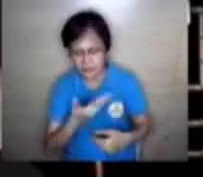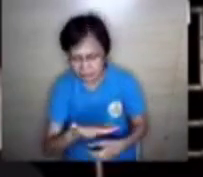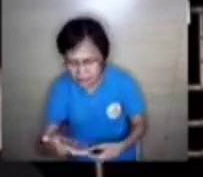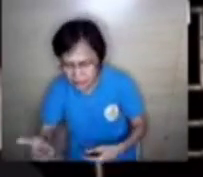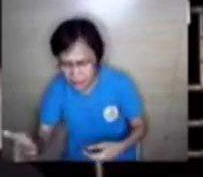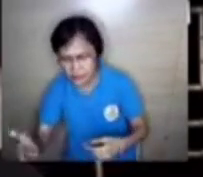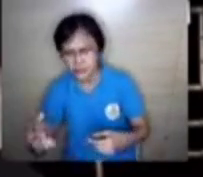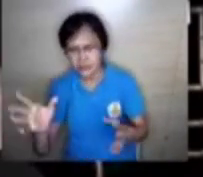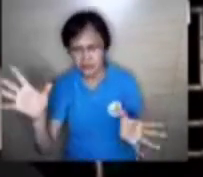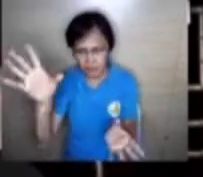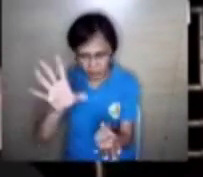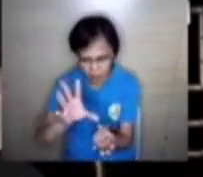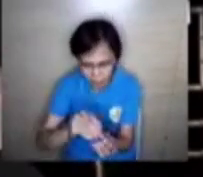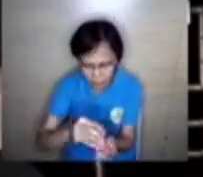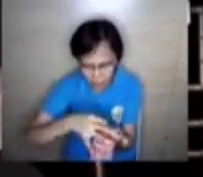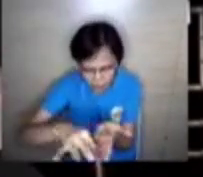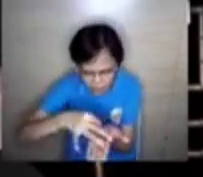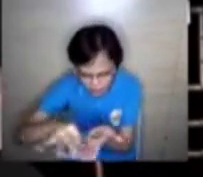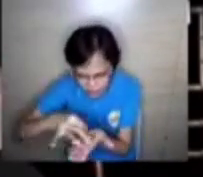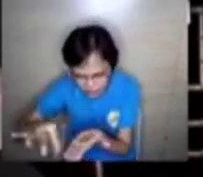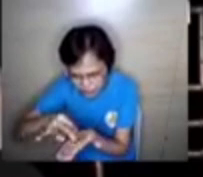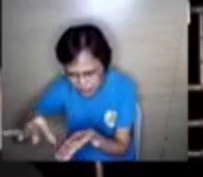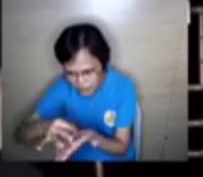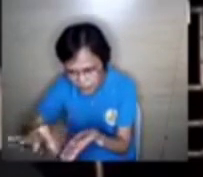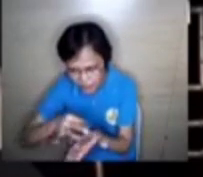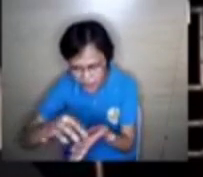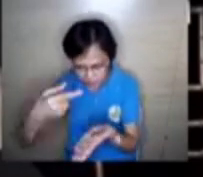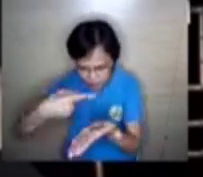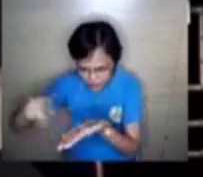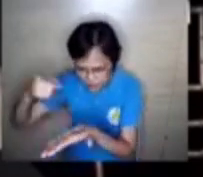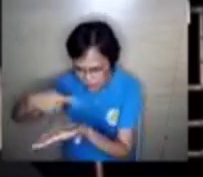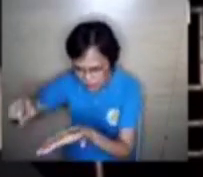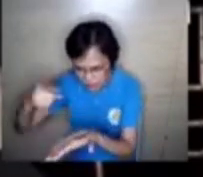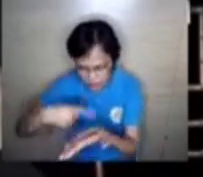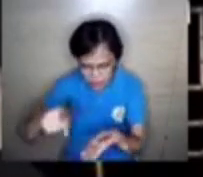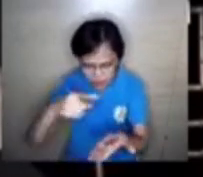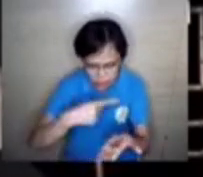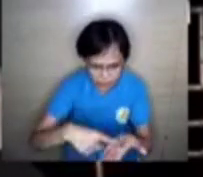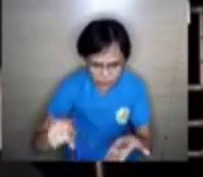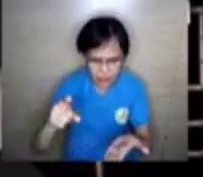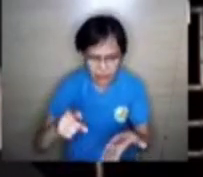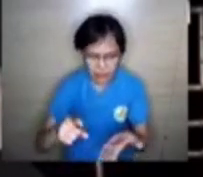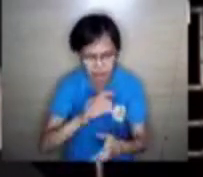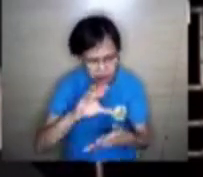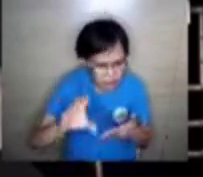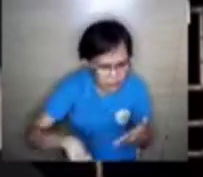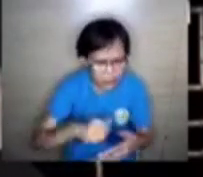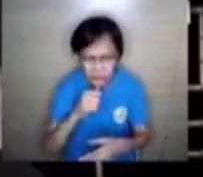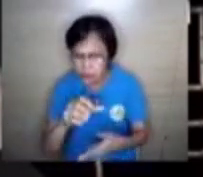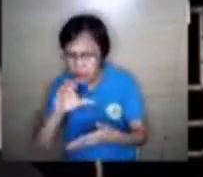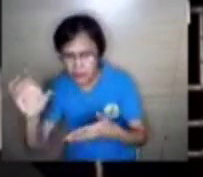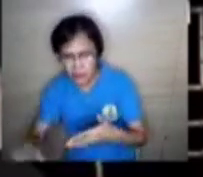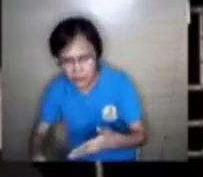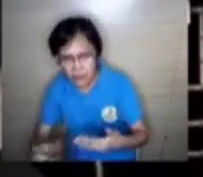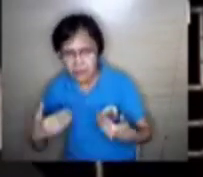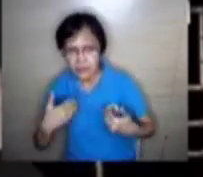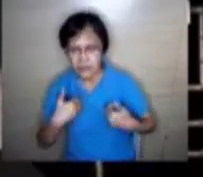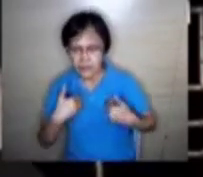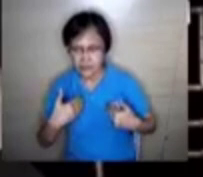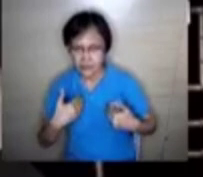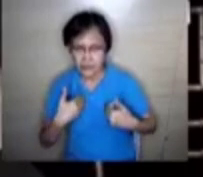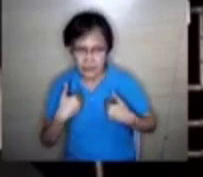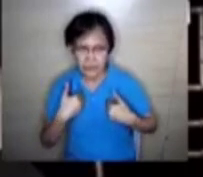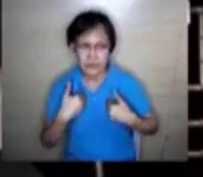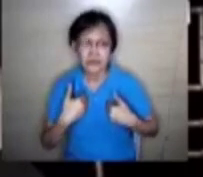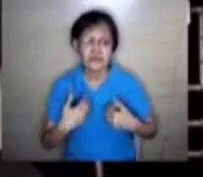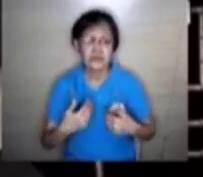equipment. Tinatrabaho natin ang pag-reconcile ng balanse ng mga inventories na to. May mga dokumento mula 2019 at mas